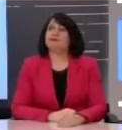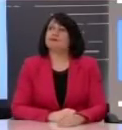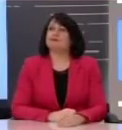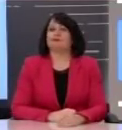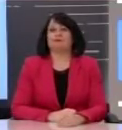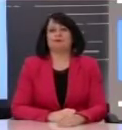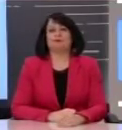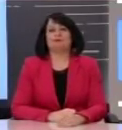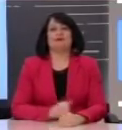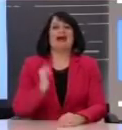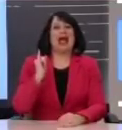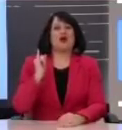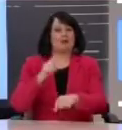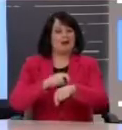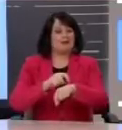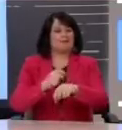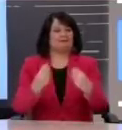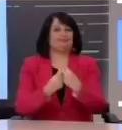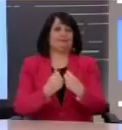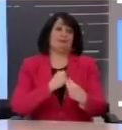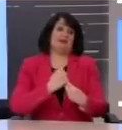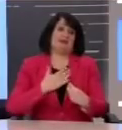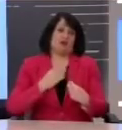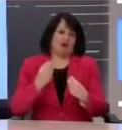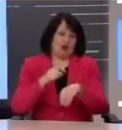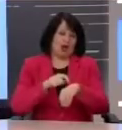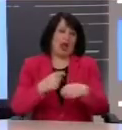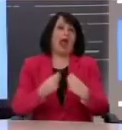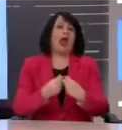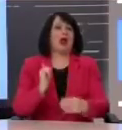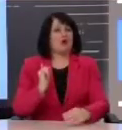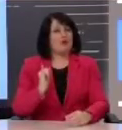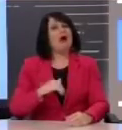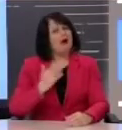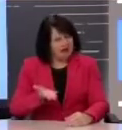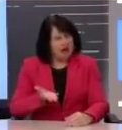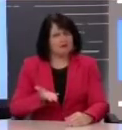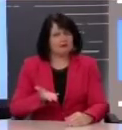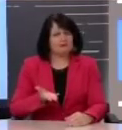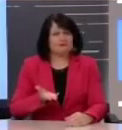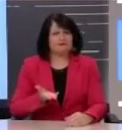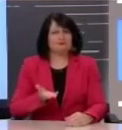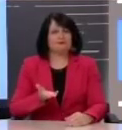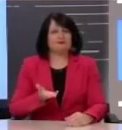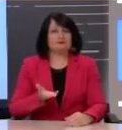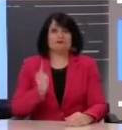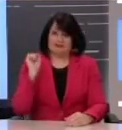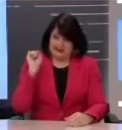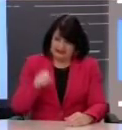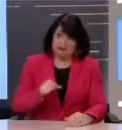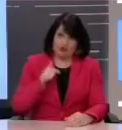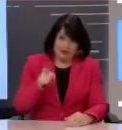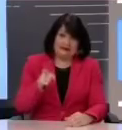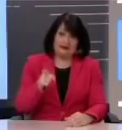Δεν είναι όριμη ακόμα, κατά τη δική μου εκτίμηση. Εν τούτης, σε αυτό που απολύτως θα συμφωνήσω μαζί